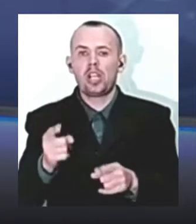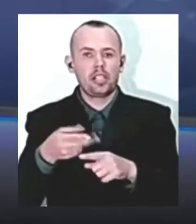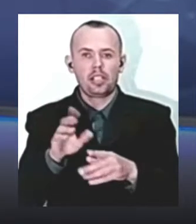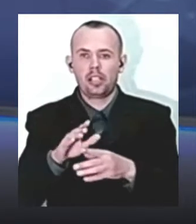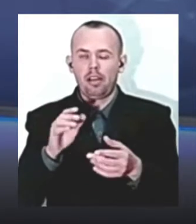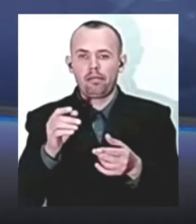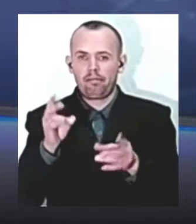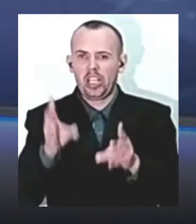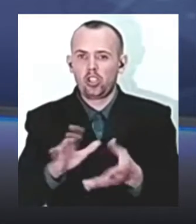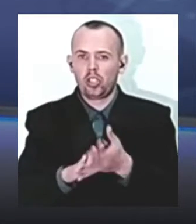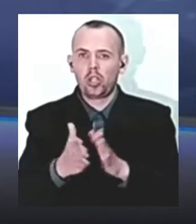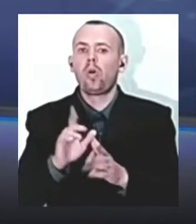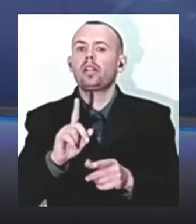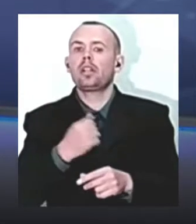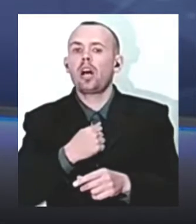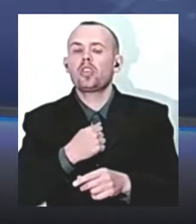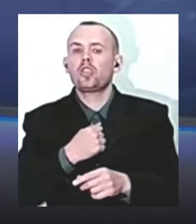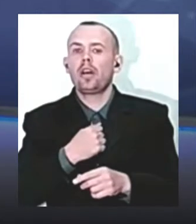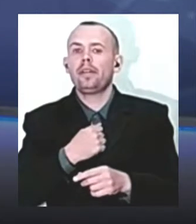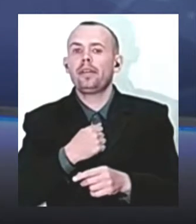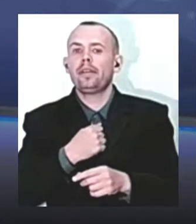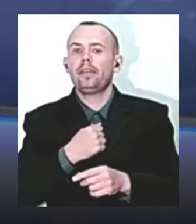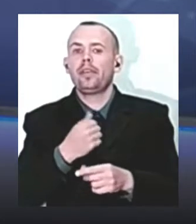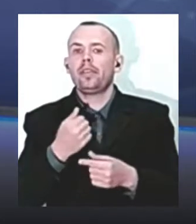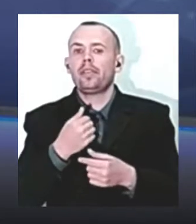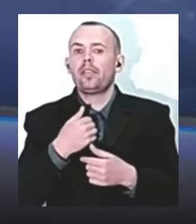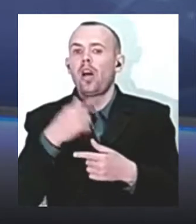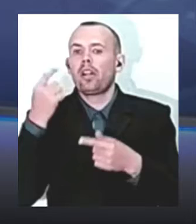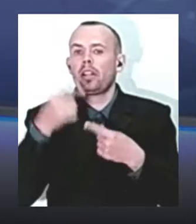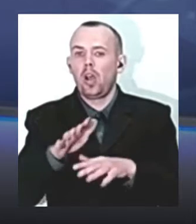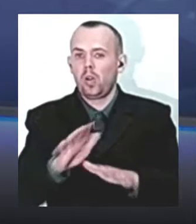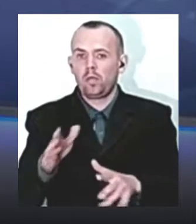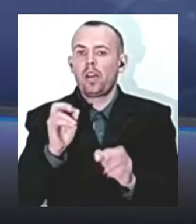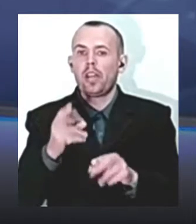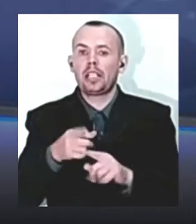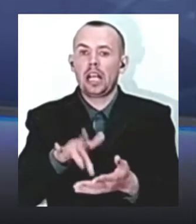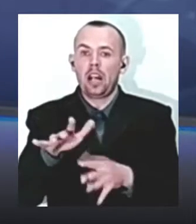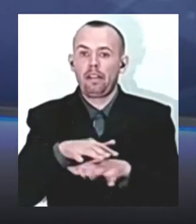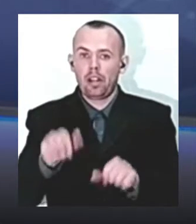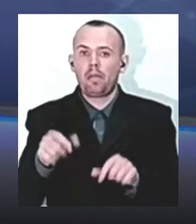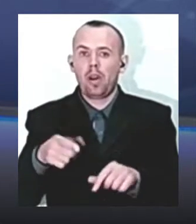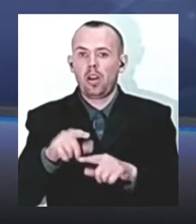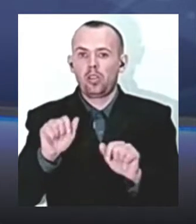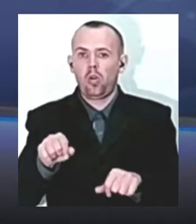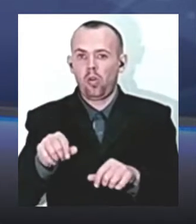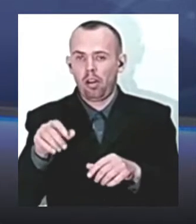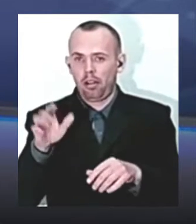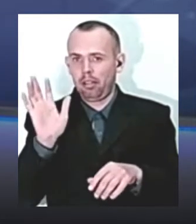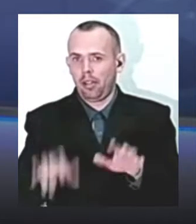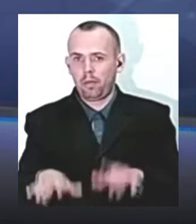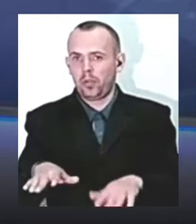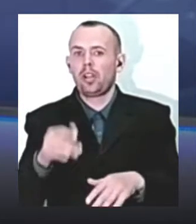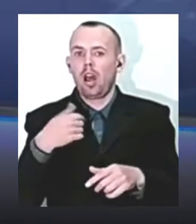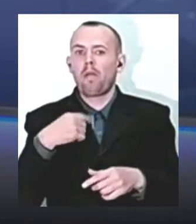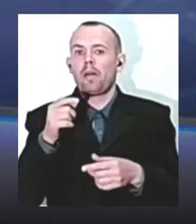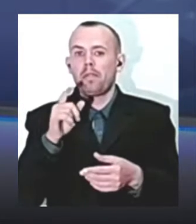На жаль, я не розумію, як центральна влада могла цього допустити, але маємо те, що маємо,